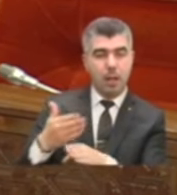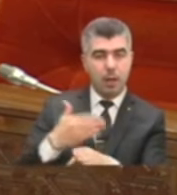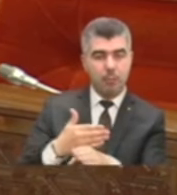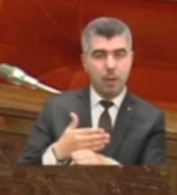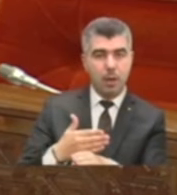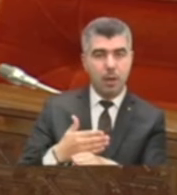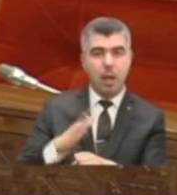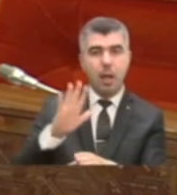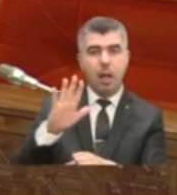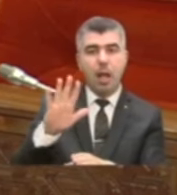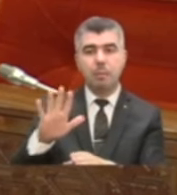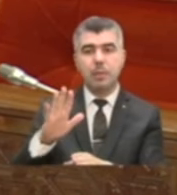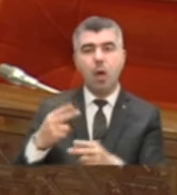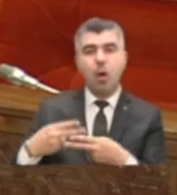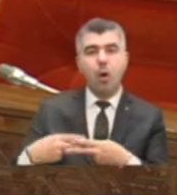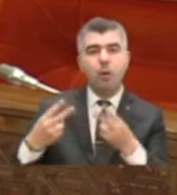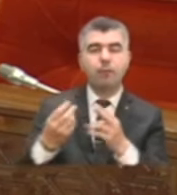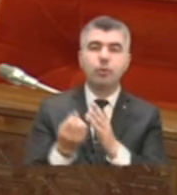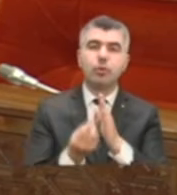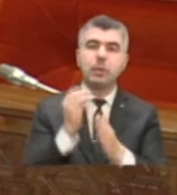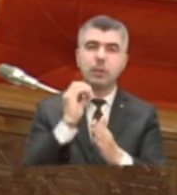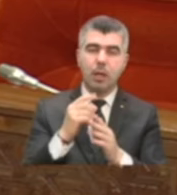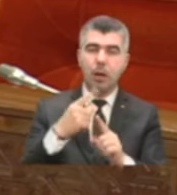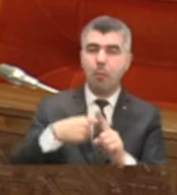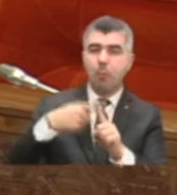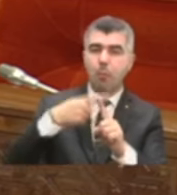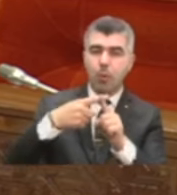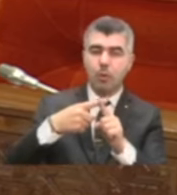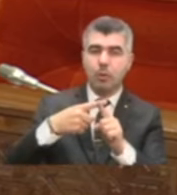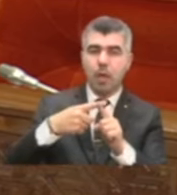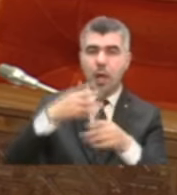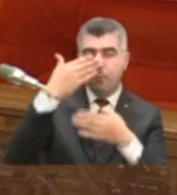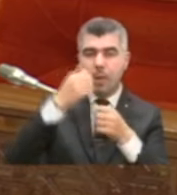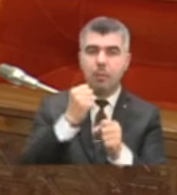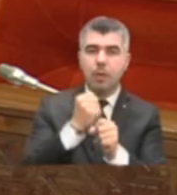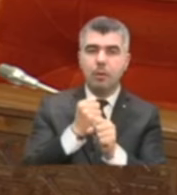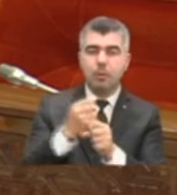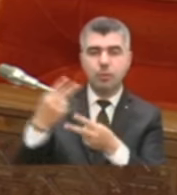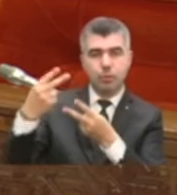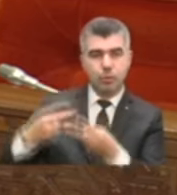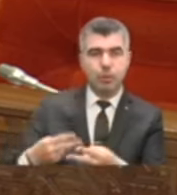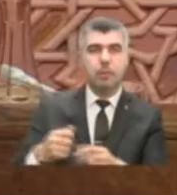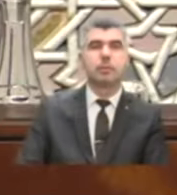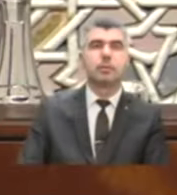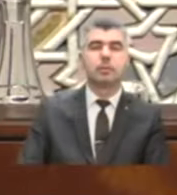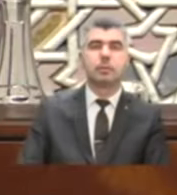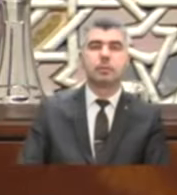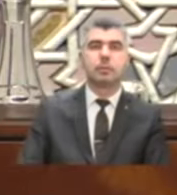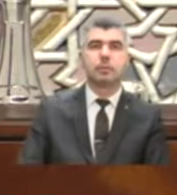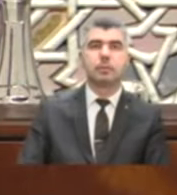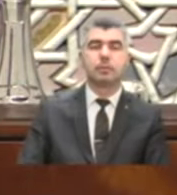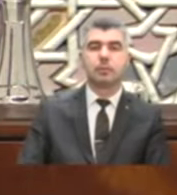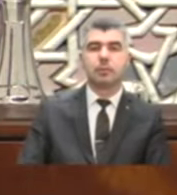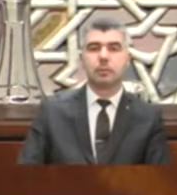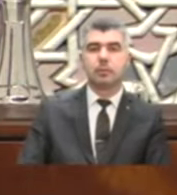جديدة باش تلبي الطلب المتزايد والمرتفع لمغاربة العالم. وشكرا. شكرا سيد الوزير.